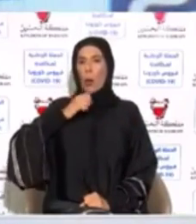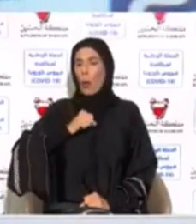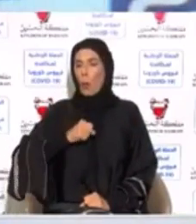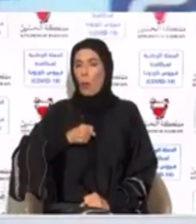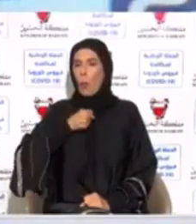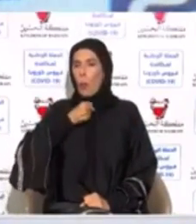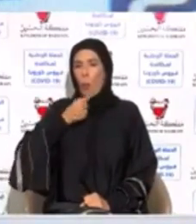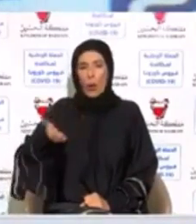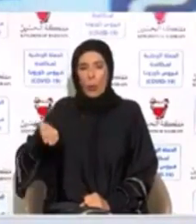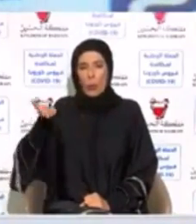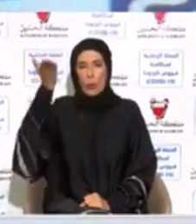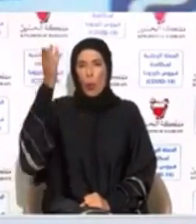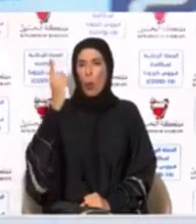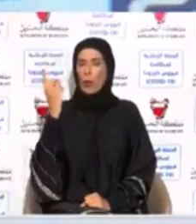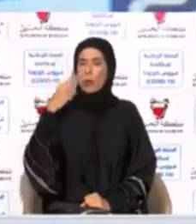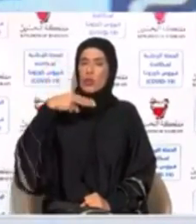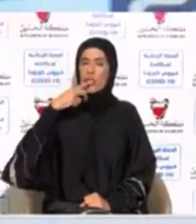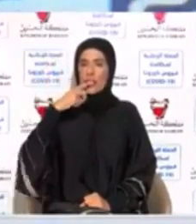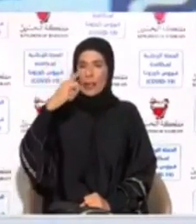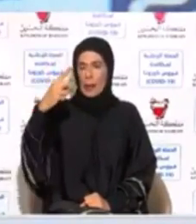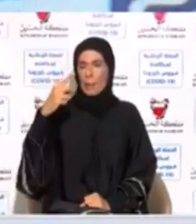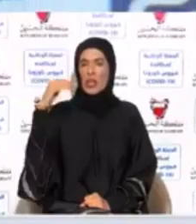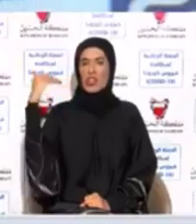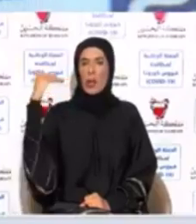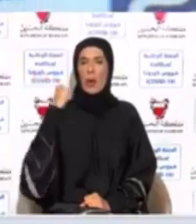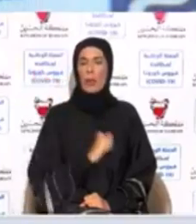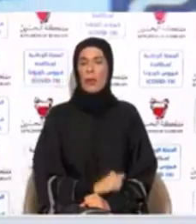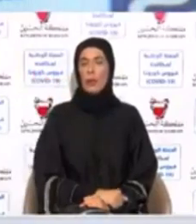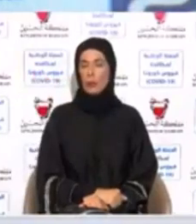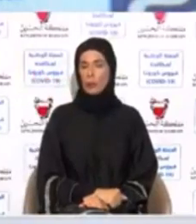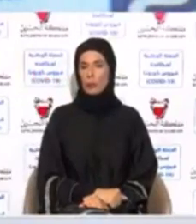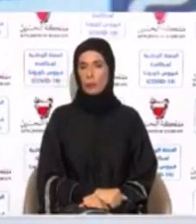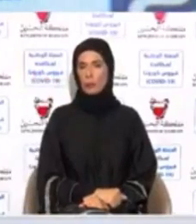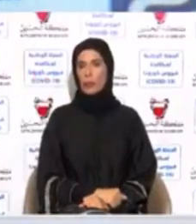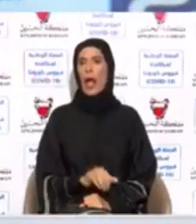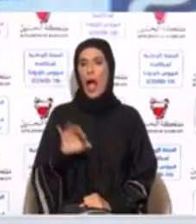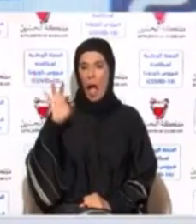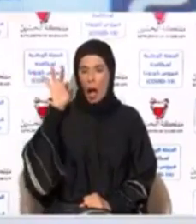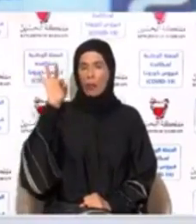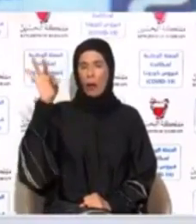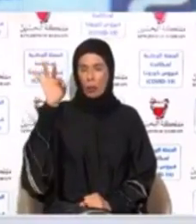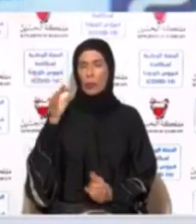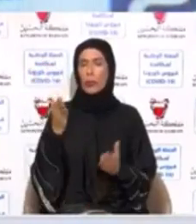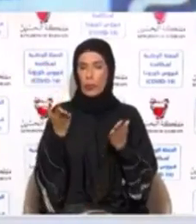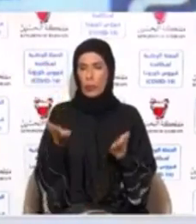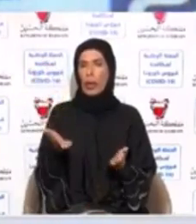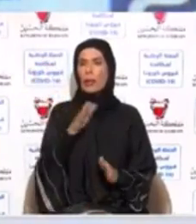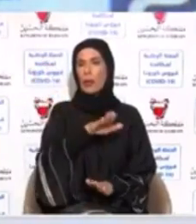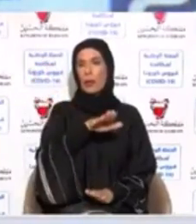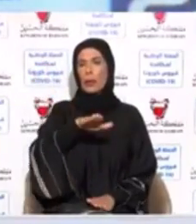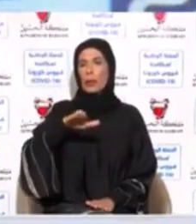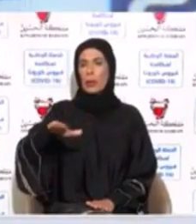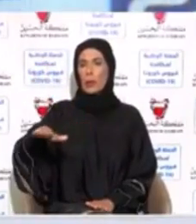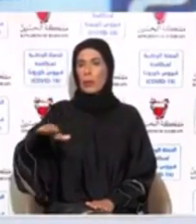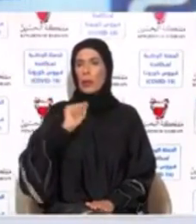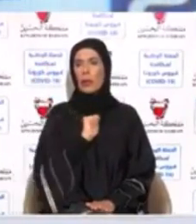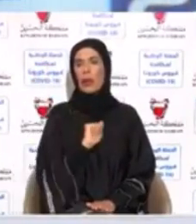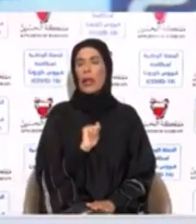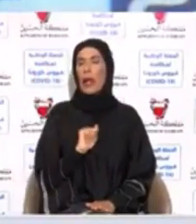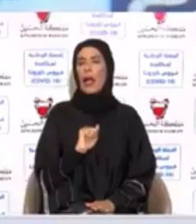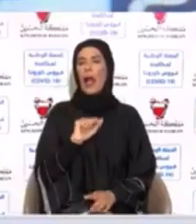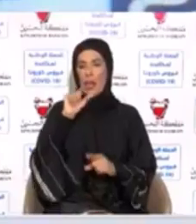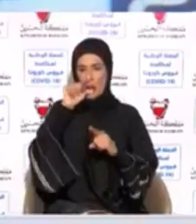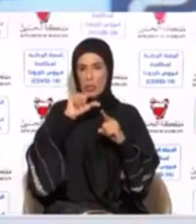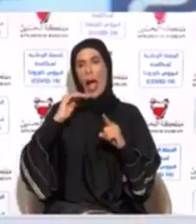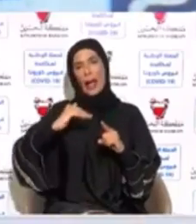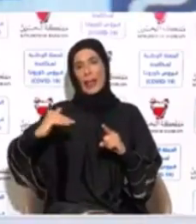عادة أكثر من 21 سنة يعني يعتمد على التعريف عندنا. فهذه الأعراض موجودة في الأطفال والكبار، بس نسبة لهم في